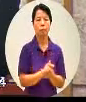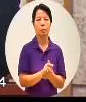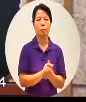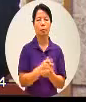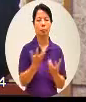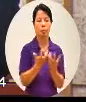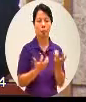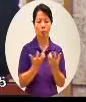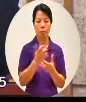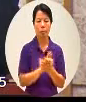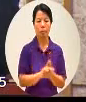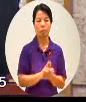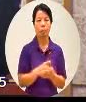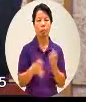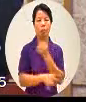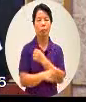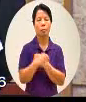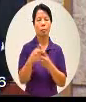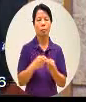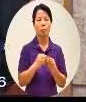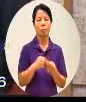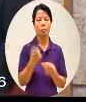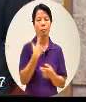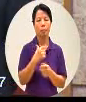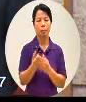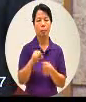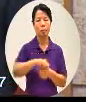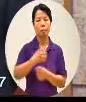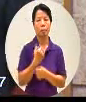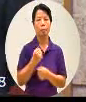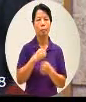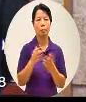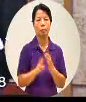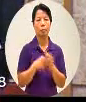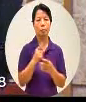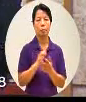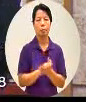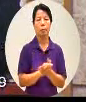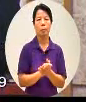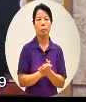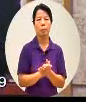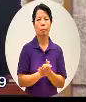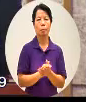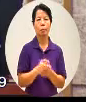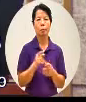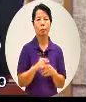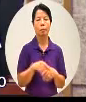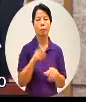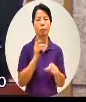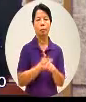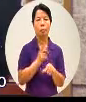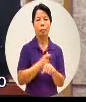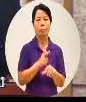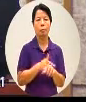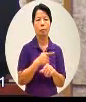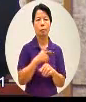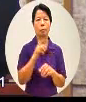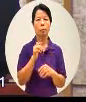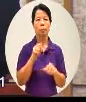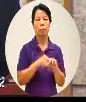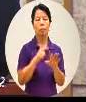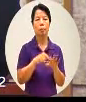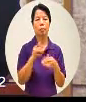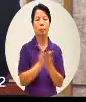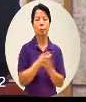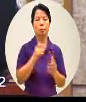部分嘛， 是基础的还是待加 强？啊，怎么样考才会考到经所？ 嗯，这个就是因为一科级哈，他们有